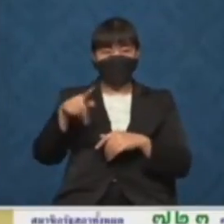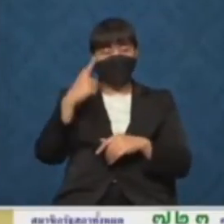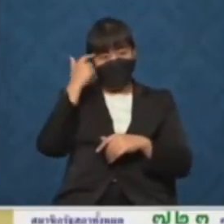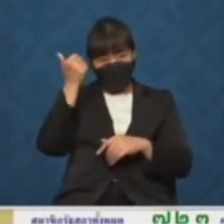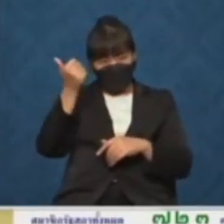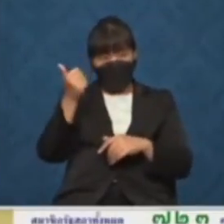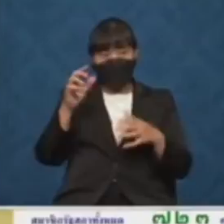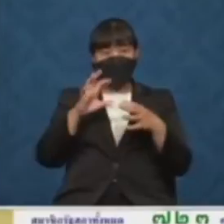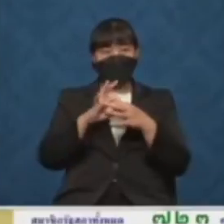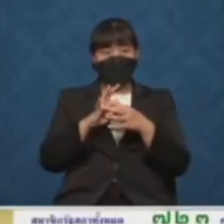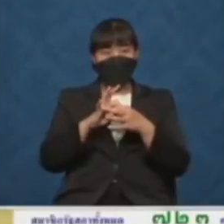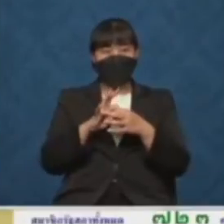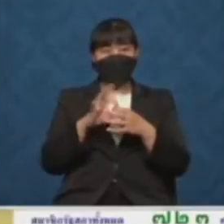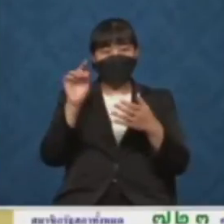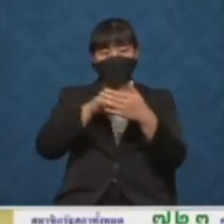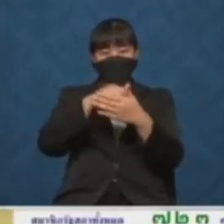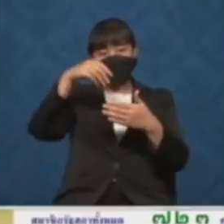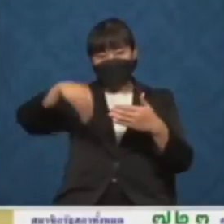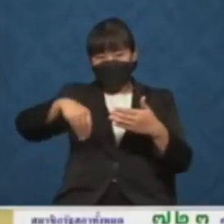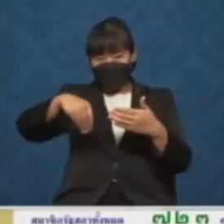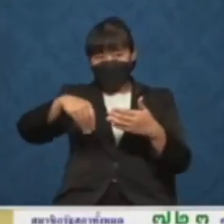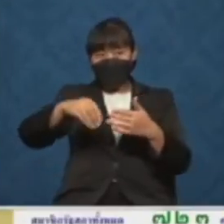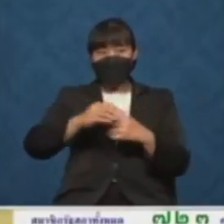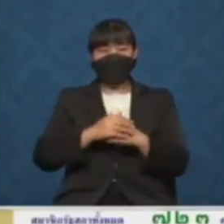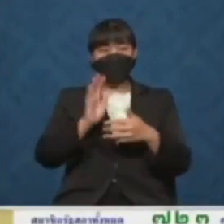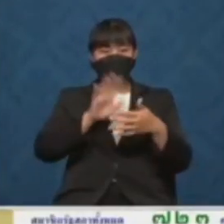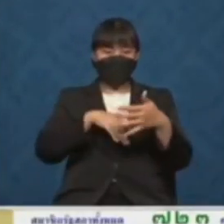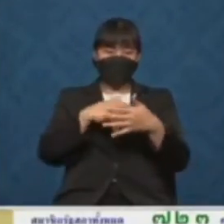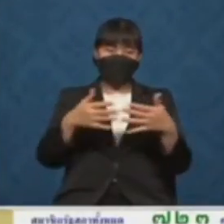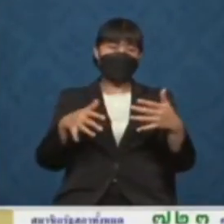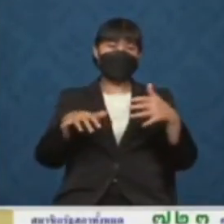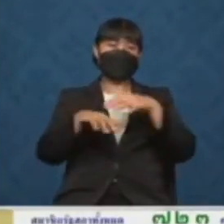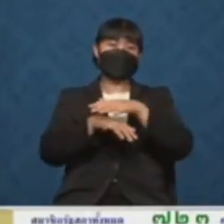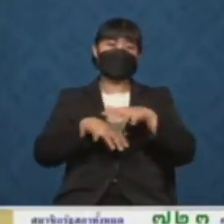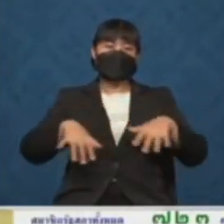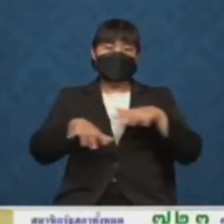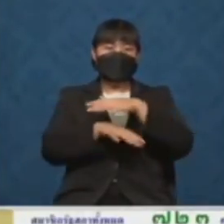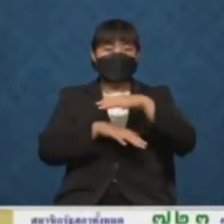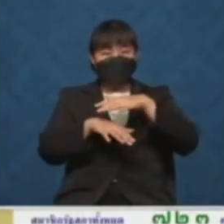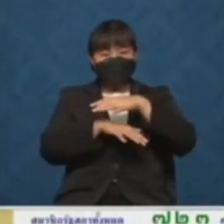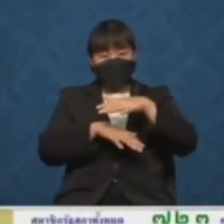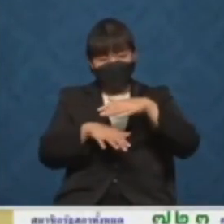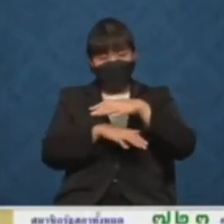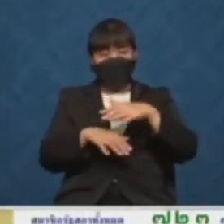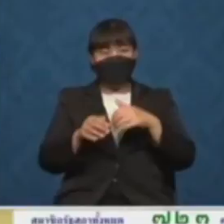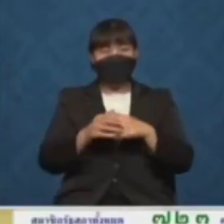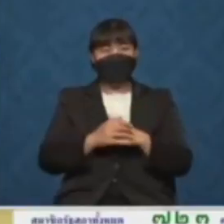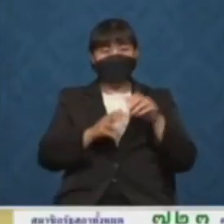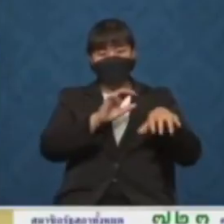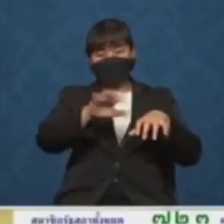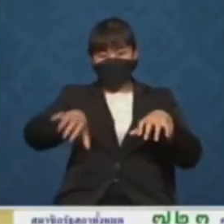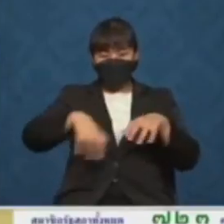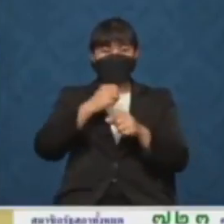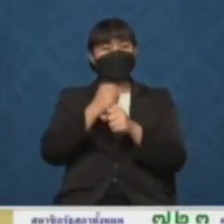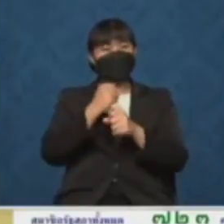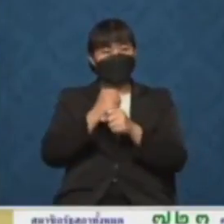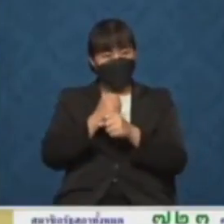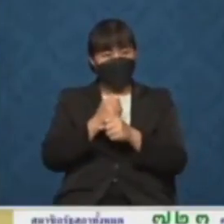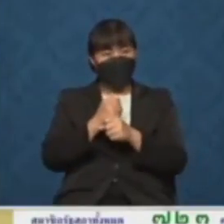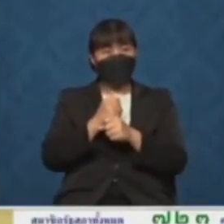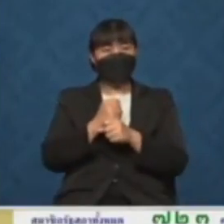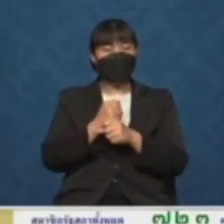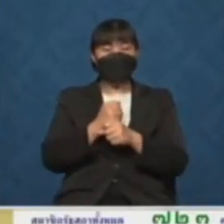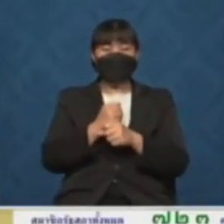้ขอมูลเกี่ยวกักเลอกตั้งรู้นเป็แผนงานพื้นฐานที่หน่วยงานคลางต้นตองทำอยแล้วไมใช่กปฏรูปใหม่เลยนะครับ